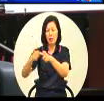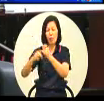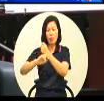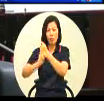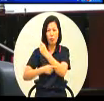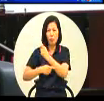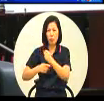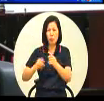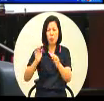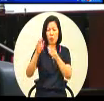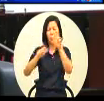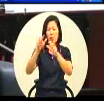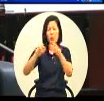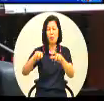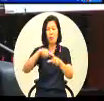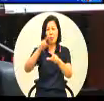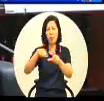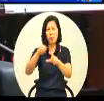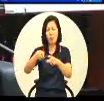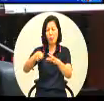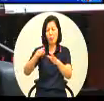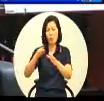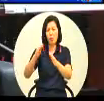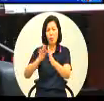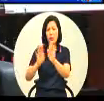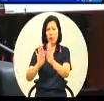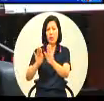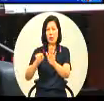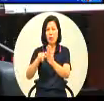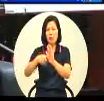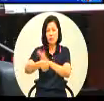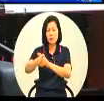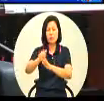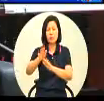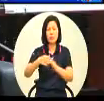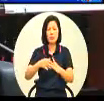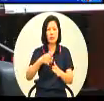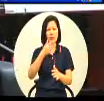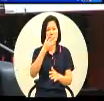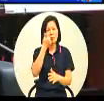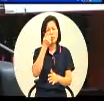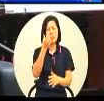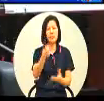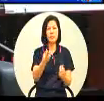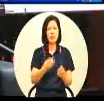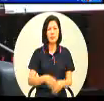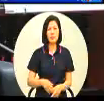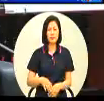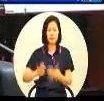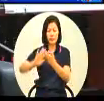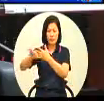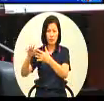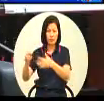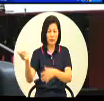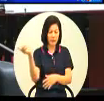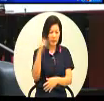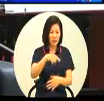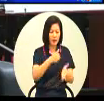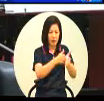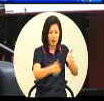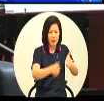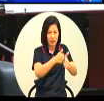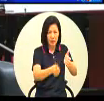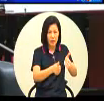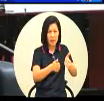一下车的游客想方便却很不方便。 一般拢那外围人来到这，那坐辆车落车，个